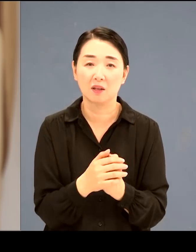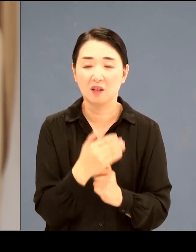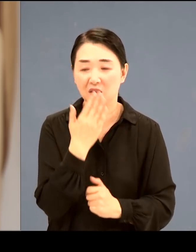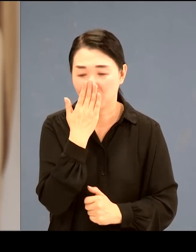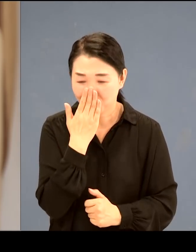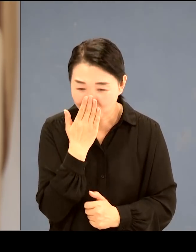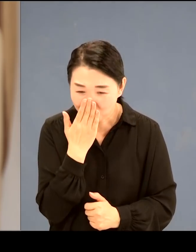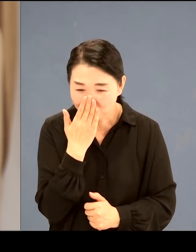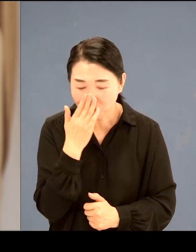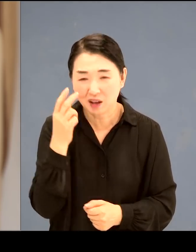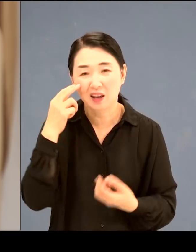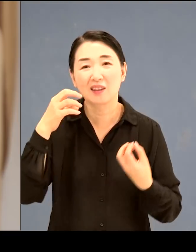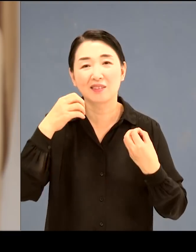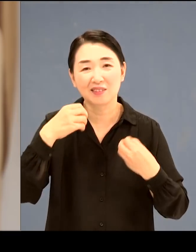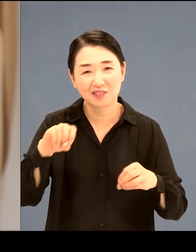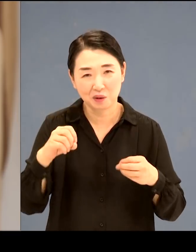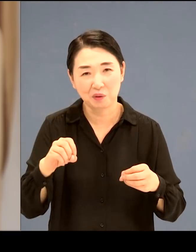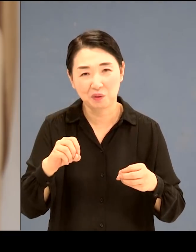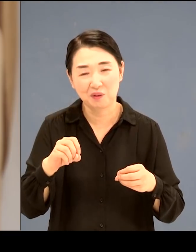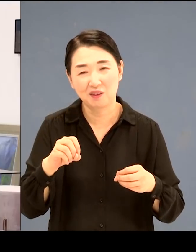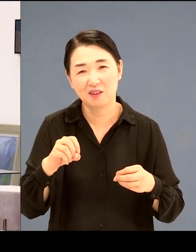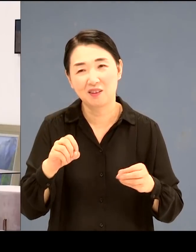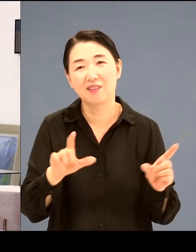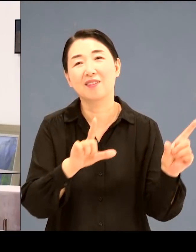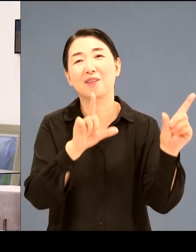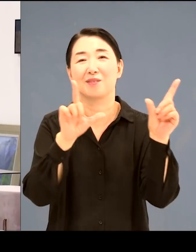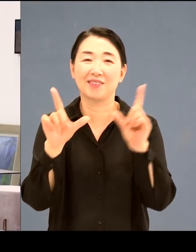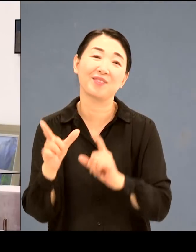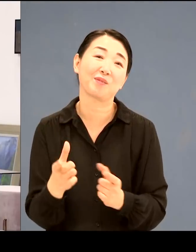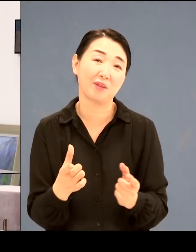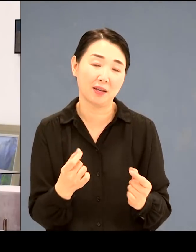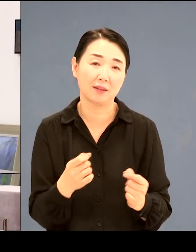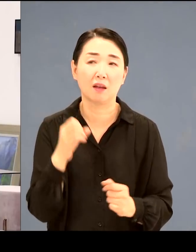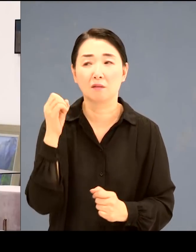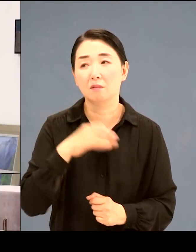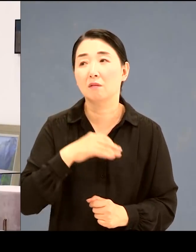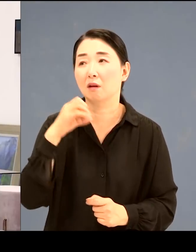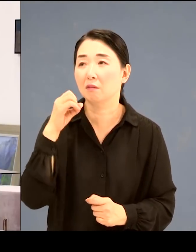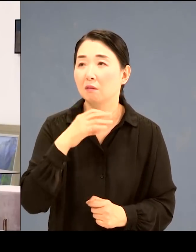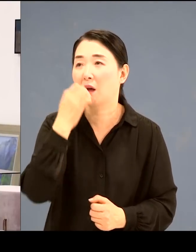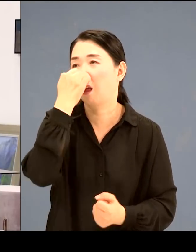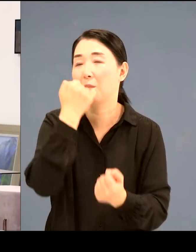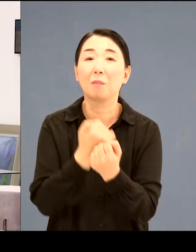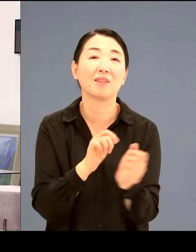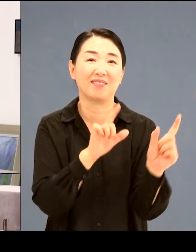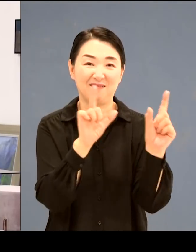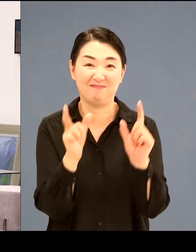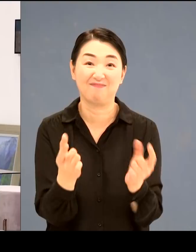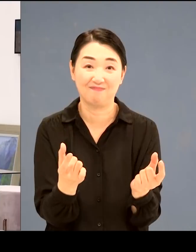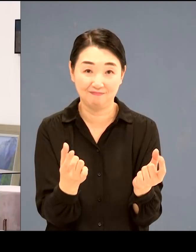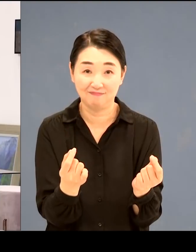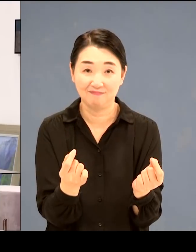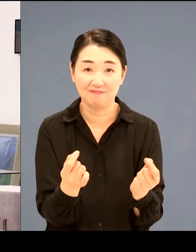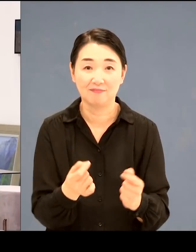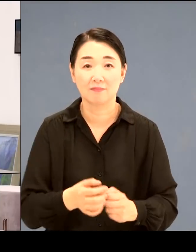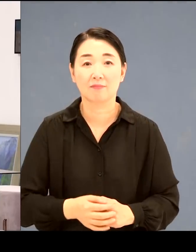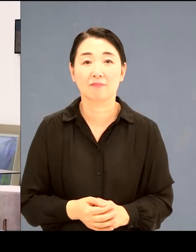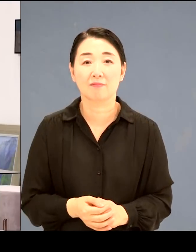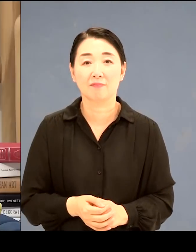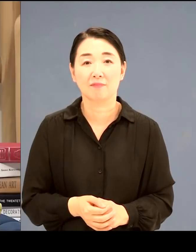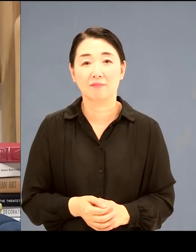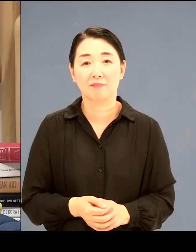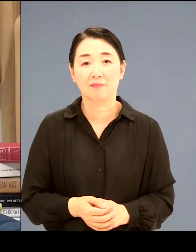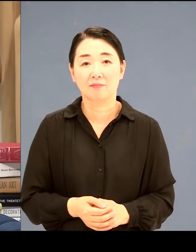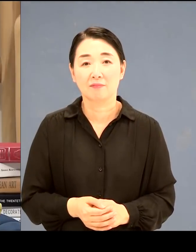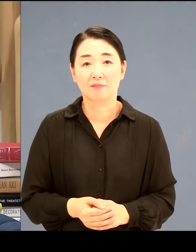척 그런 시절을 너무 아무렇지도 않게 지냈던 시절들이 있었는데 네.